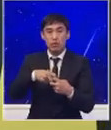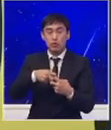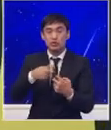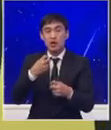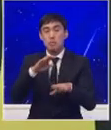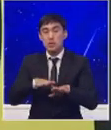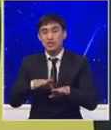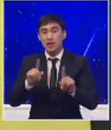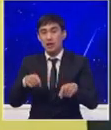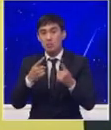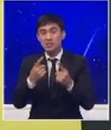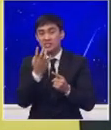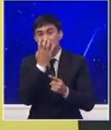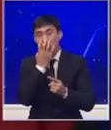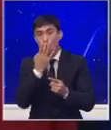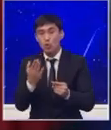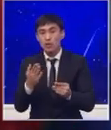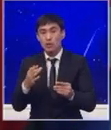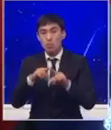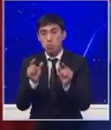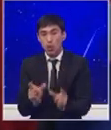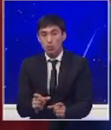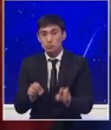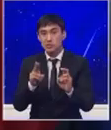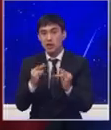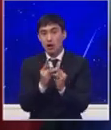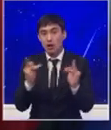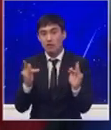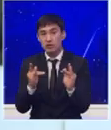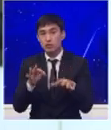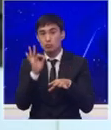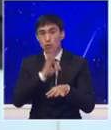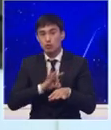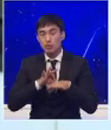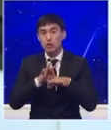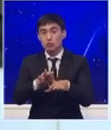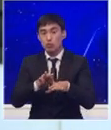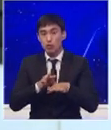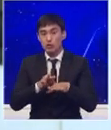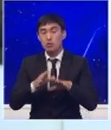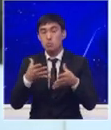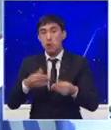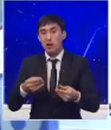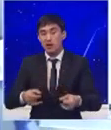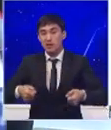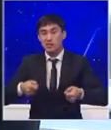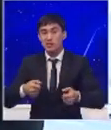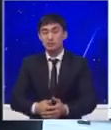для реанимации, кислородные баллоны, специальная кровать, используемая при транспортировке пациента, и мягкие носилки.